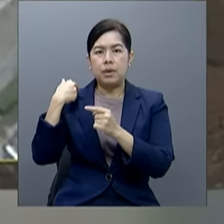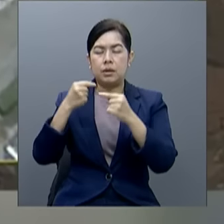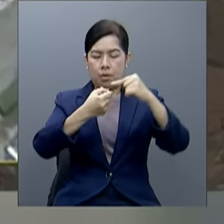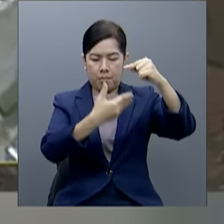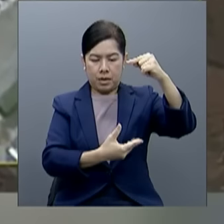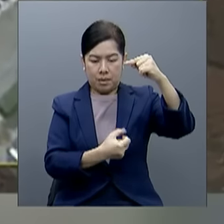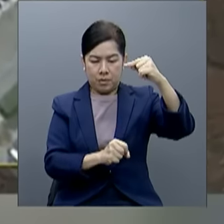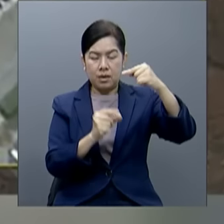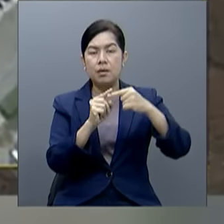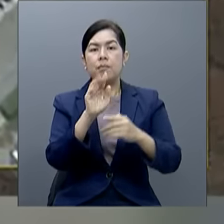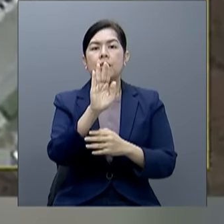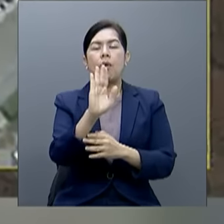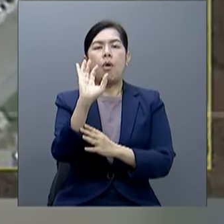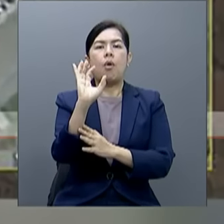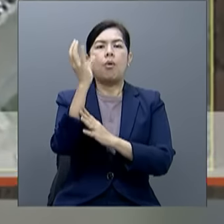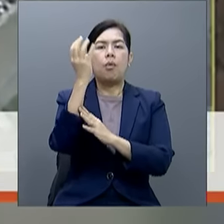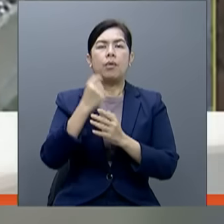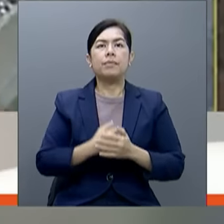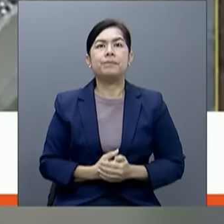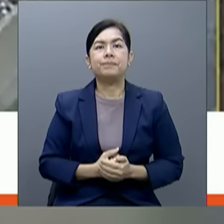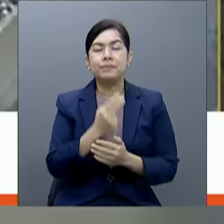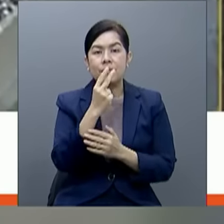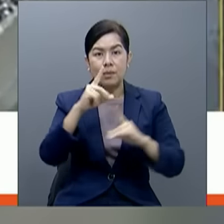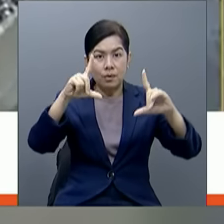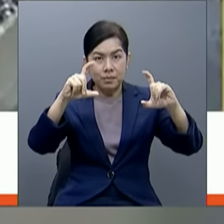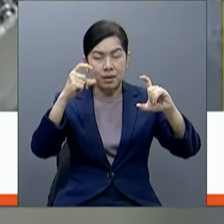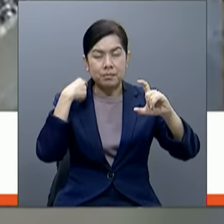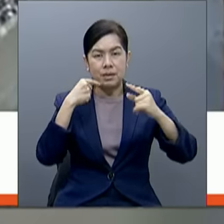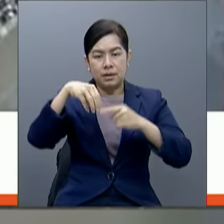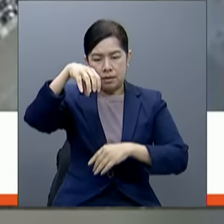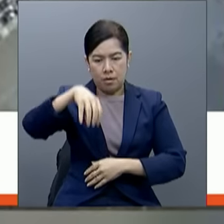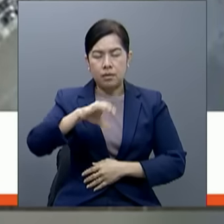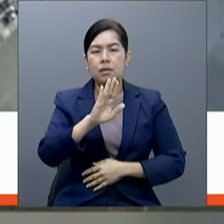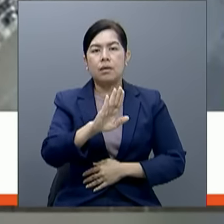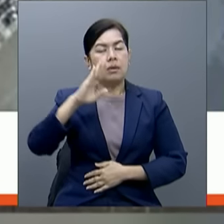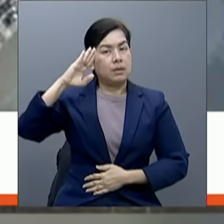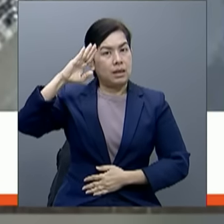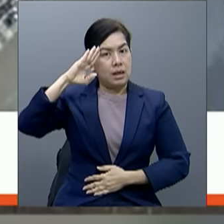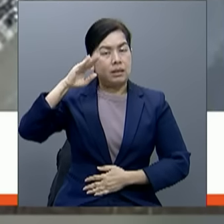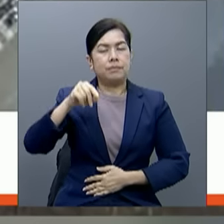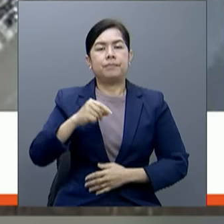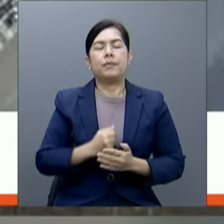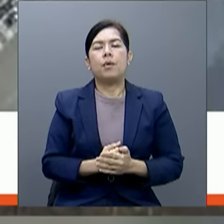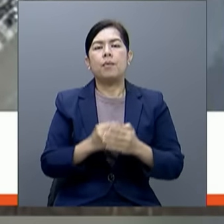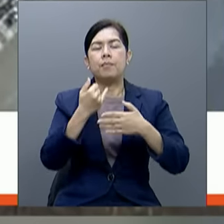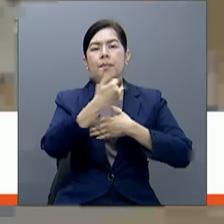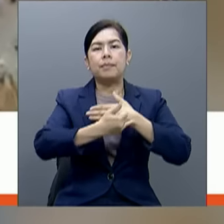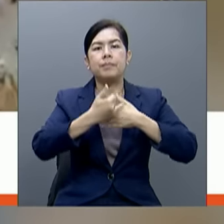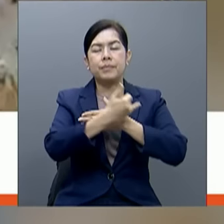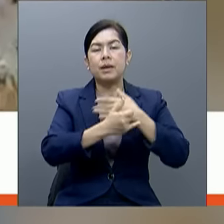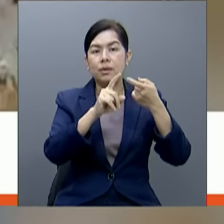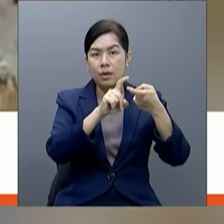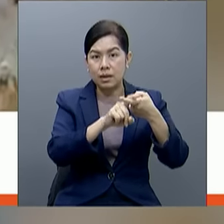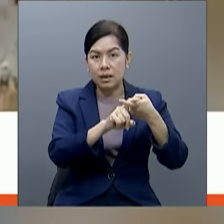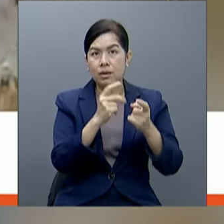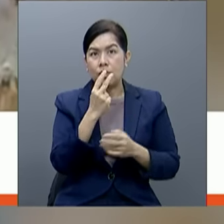เกาหลีใต้นะคะบอกว่าภาพนี้เนี่ยเป็นภาพฐานทัพในพื้นที่ทางตะวันออกสุดของรัสเซียค่ะซึ่งแสดงเห็นว่ามีทหาร